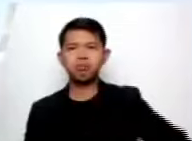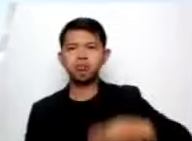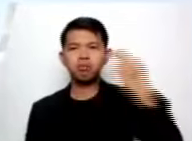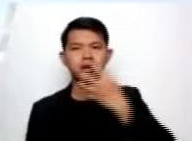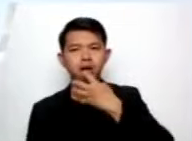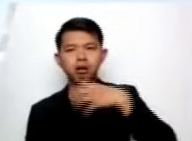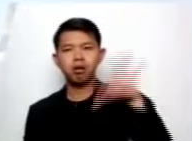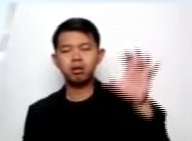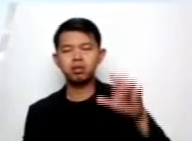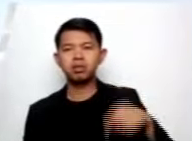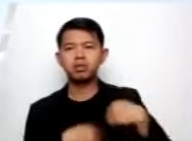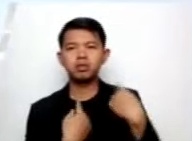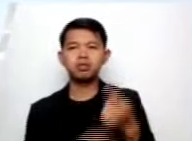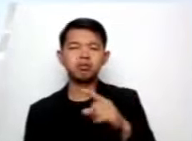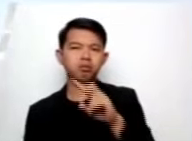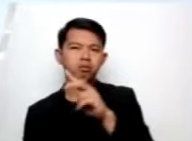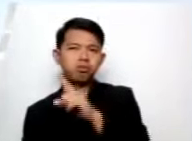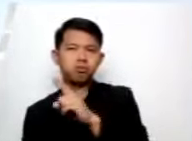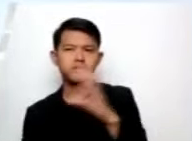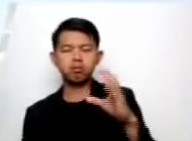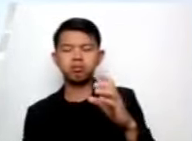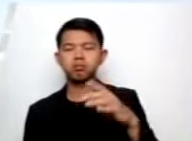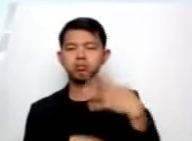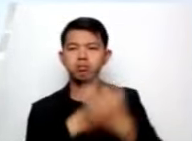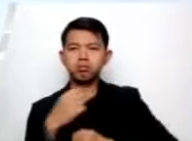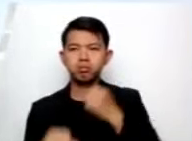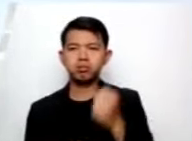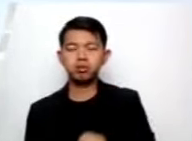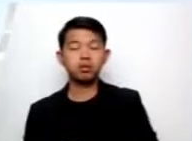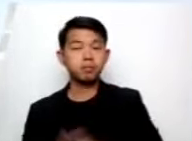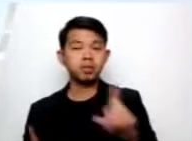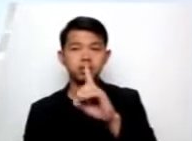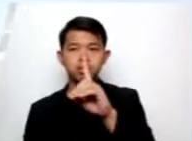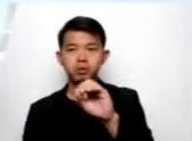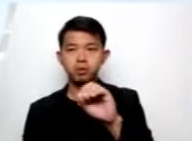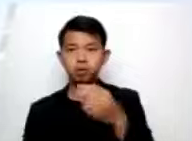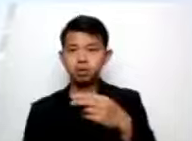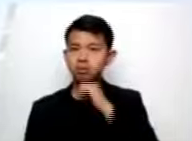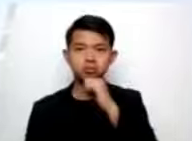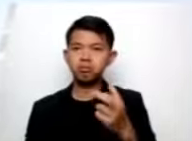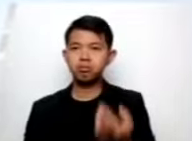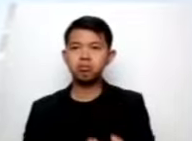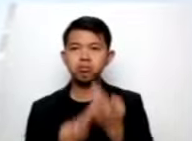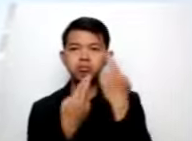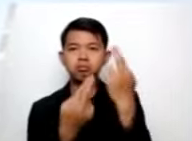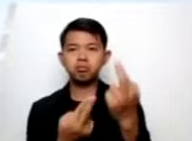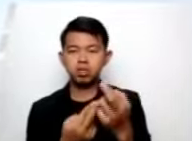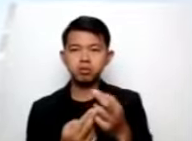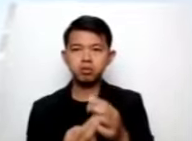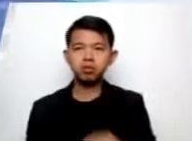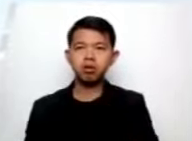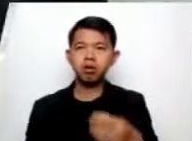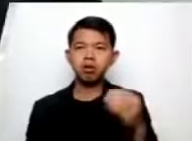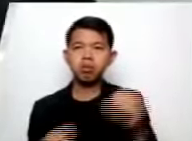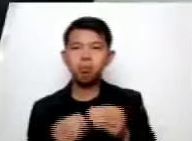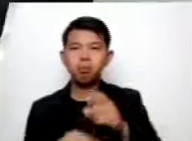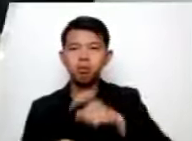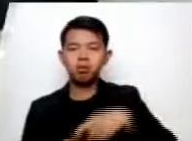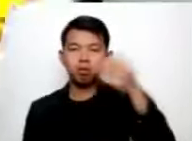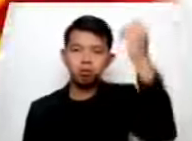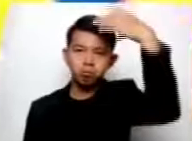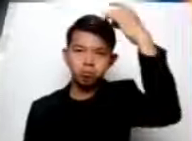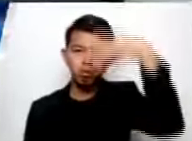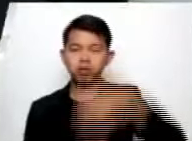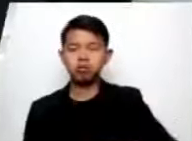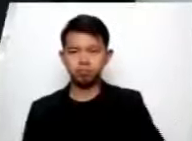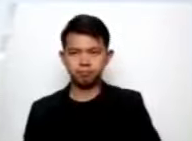hindi nirerekomenda ng DOH ang mas madalas na pagligo ngayong tag-init. Ang dahilan, alamin sa aking report.